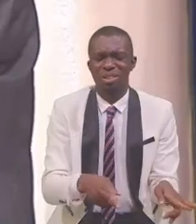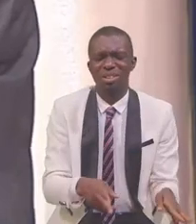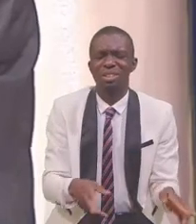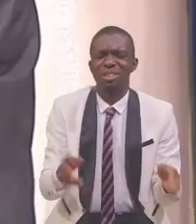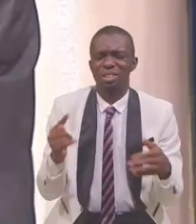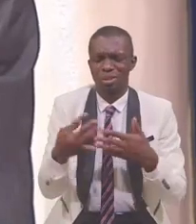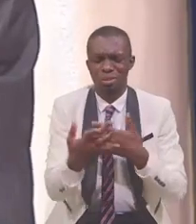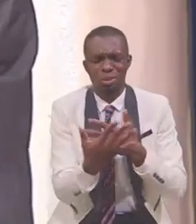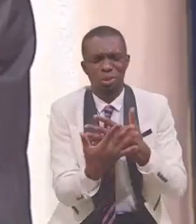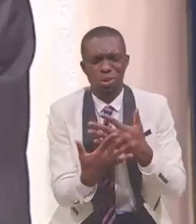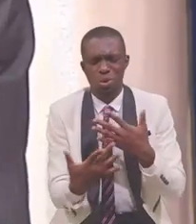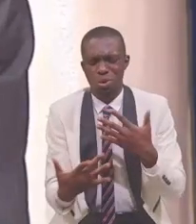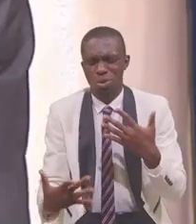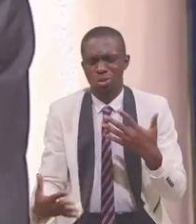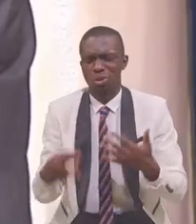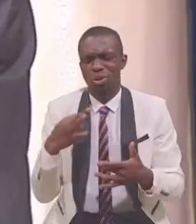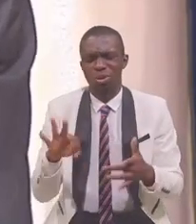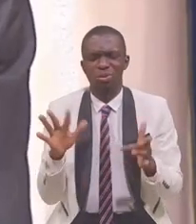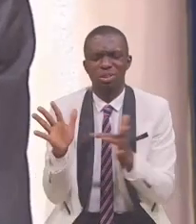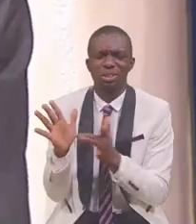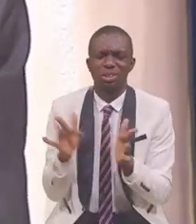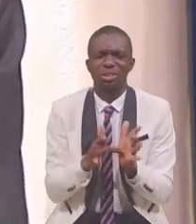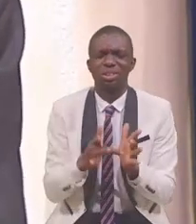afin de sanctifier son peuple,